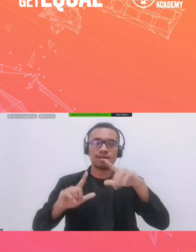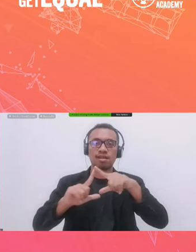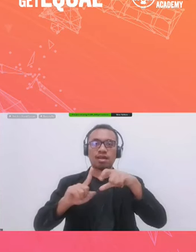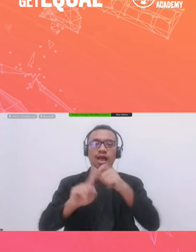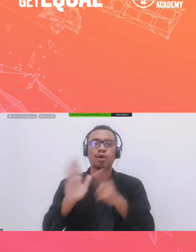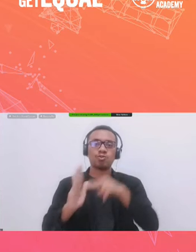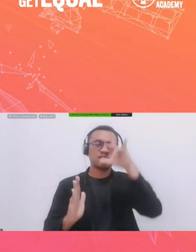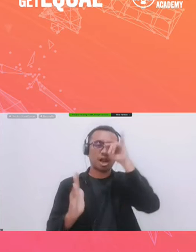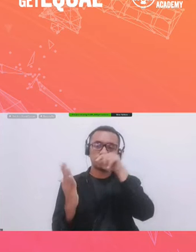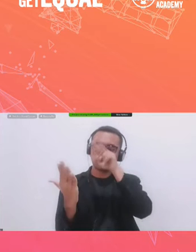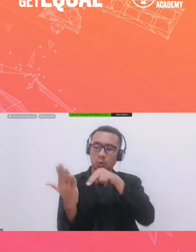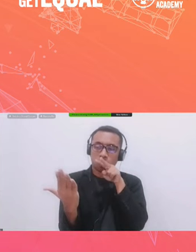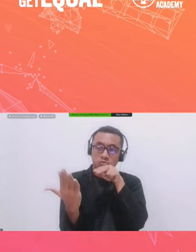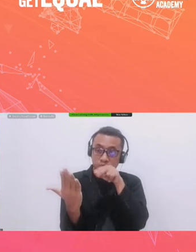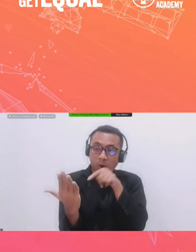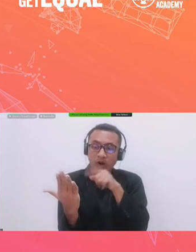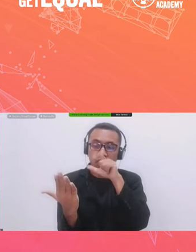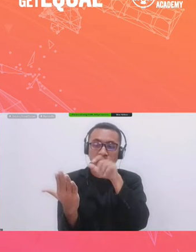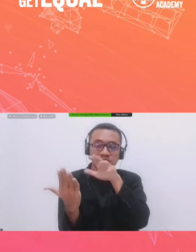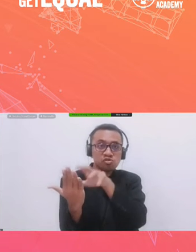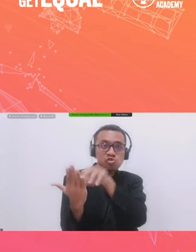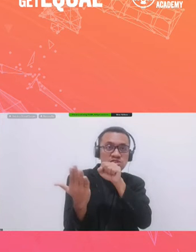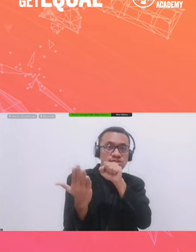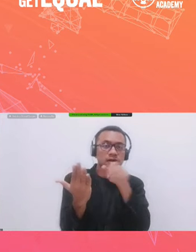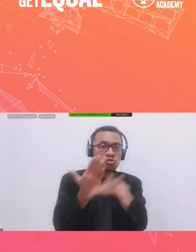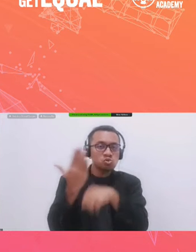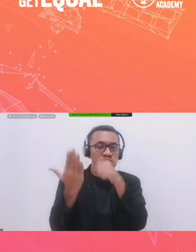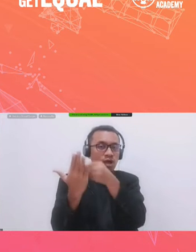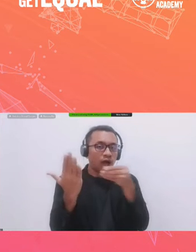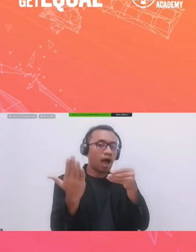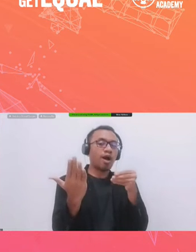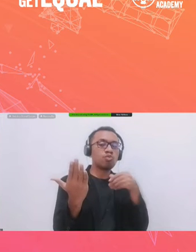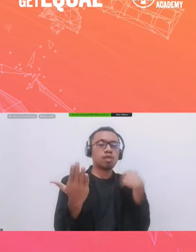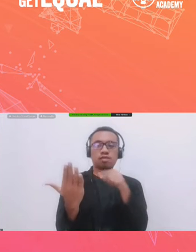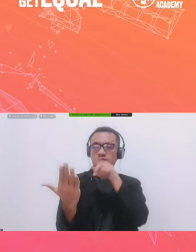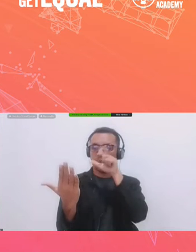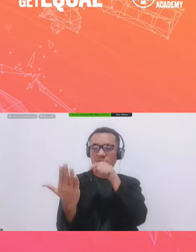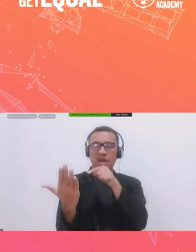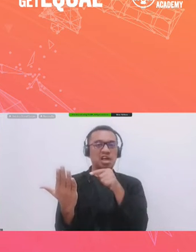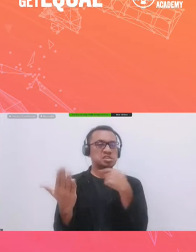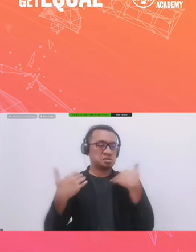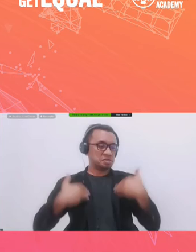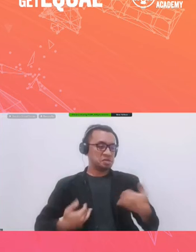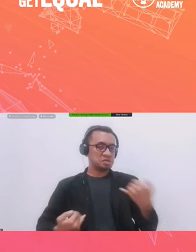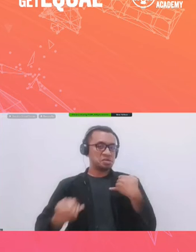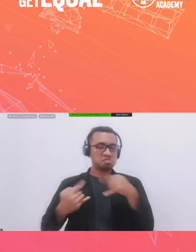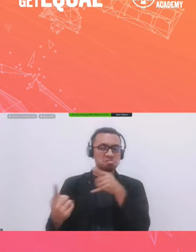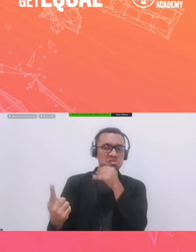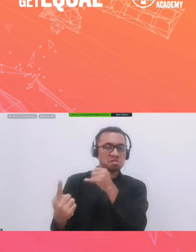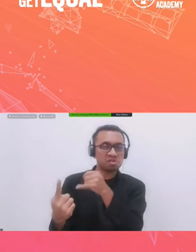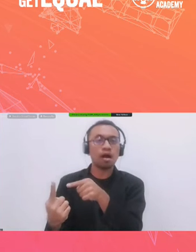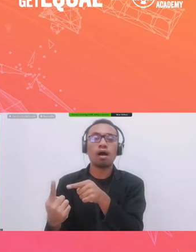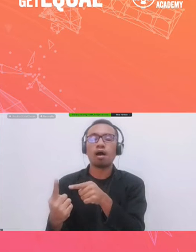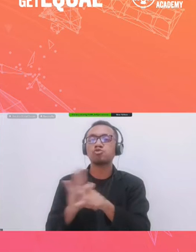seseorang, mencuri fotonya, kemudian mungkin menghina dan menghina fisik atau body shaming dan hate speech. Ini banyak